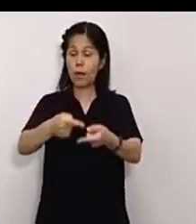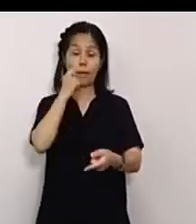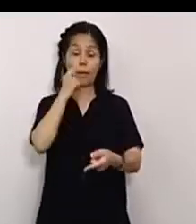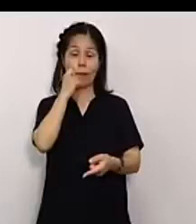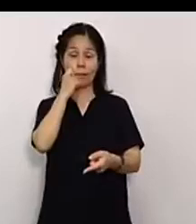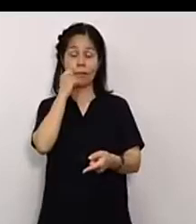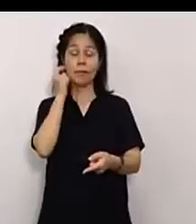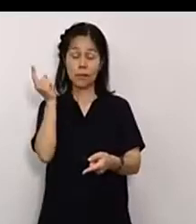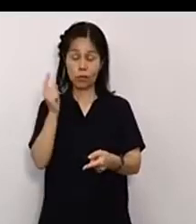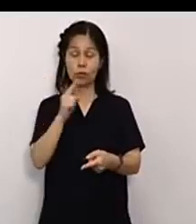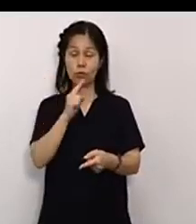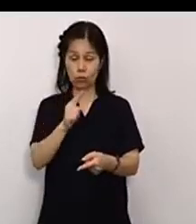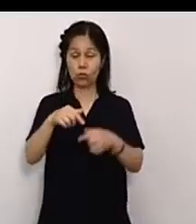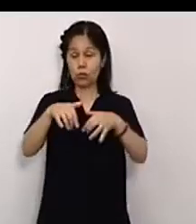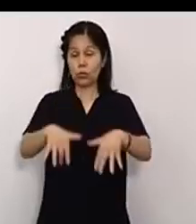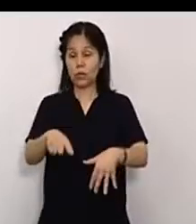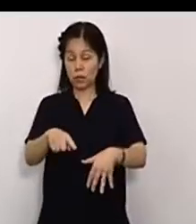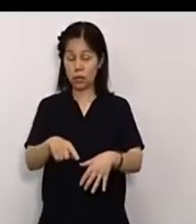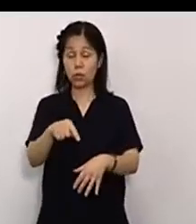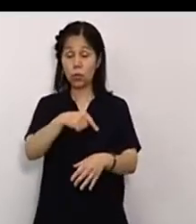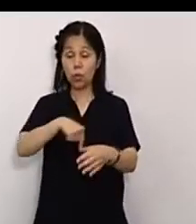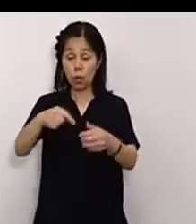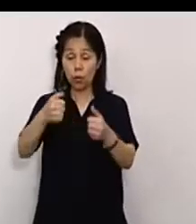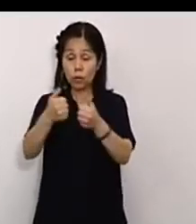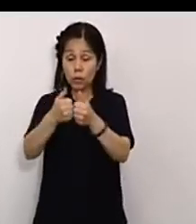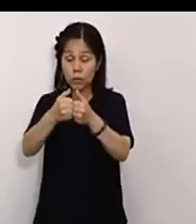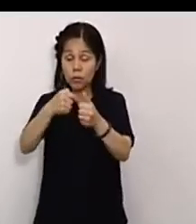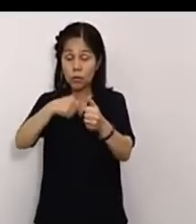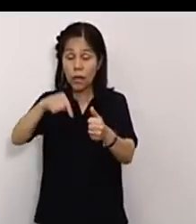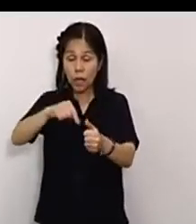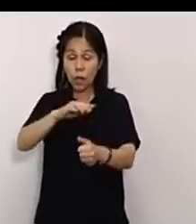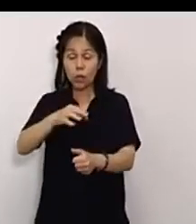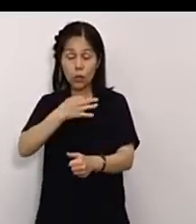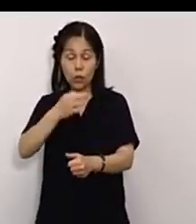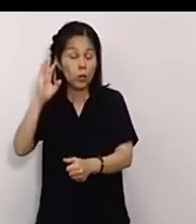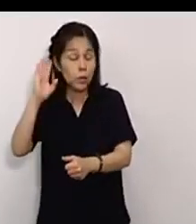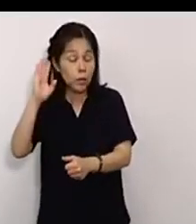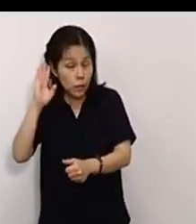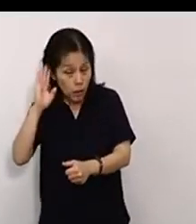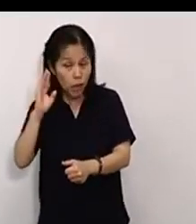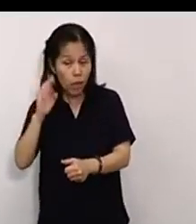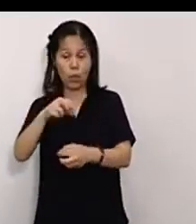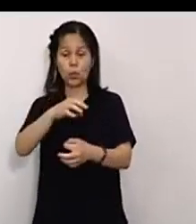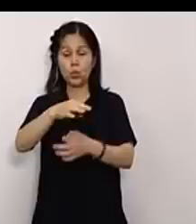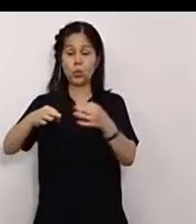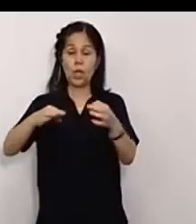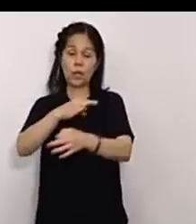で子どもの声も反映した学校運営が行われてる。だから